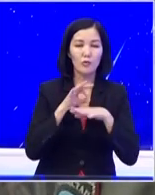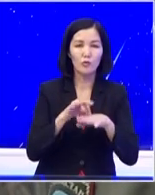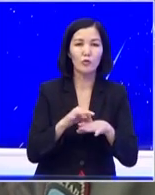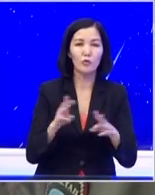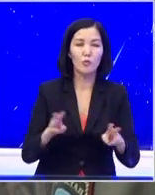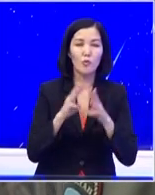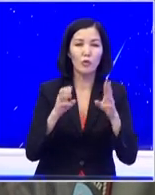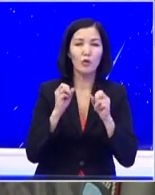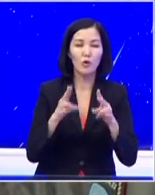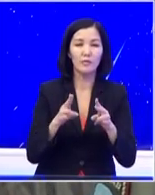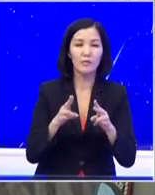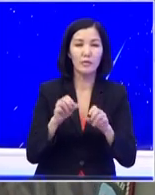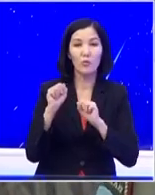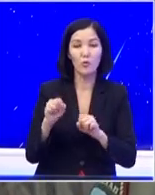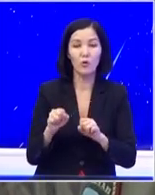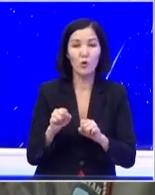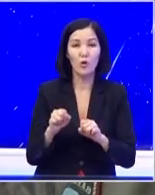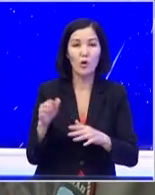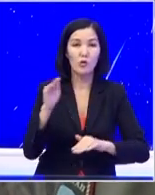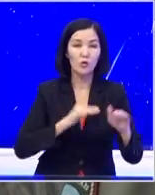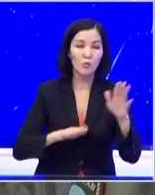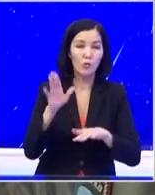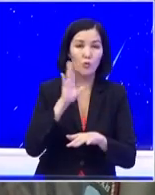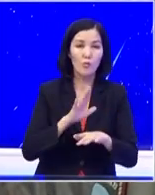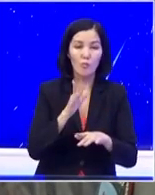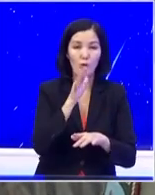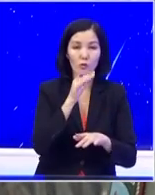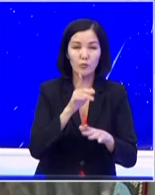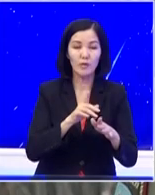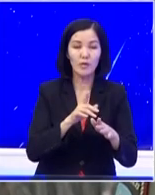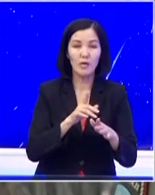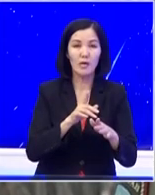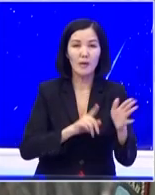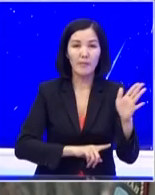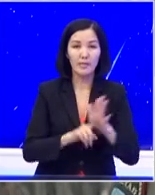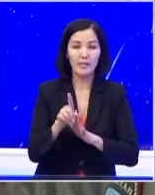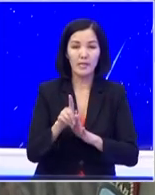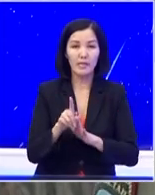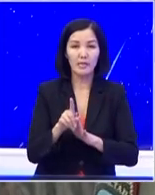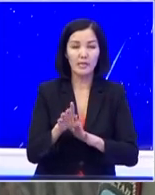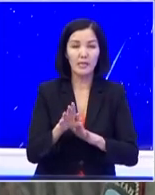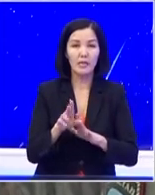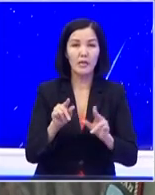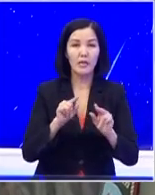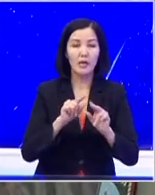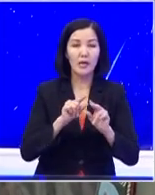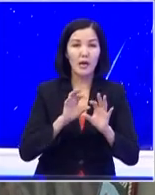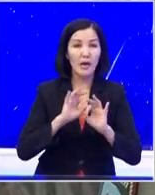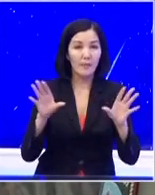қаупі кезеңі және шомылу маусымы кезеңі бойынша осындай нұсқаулықтар